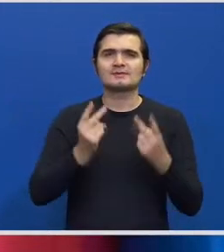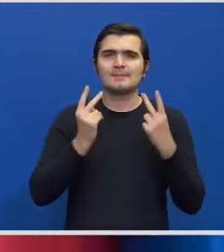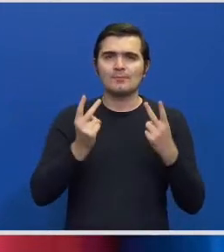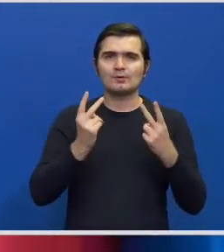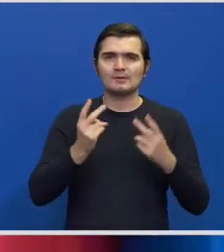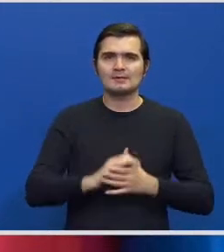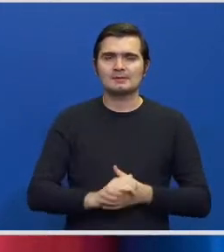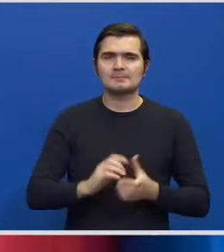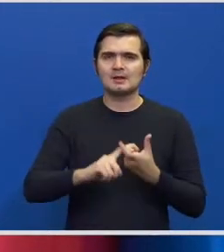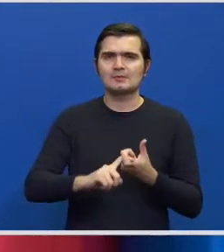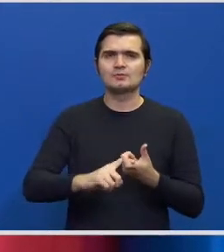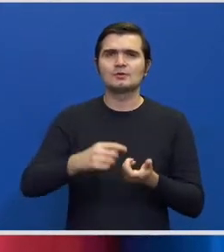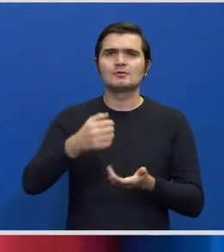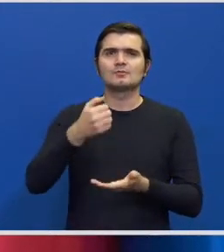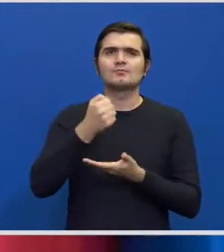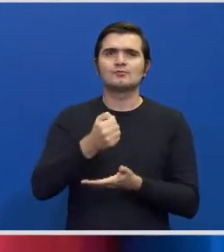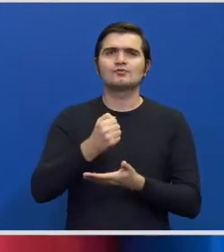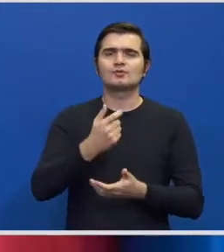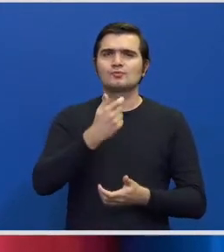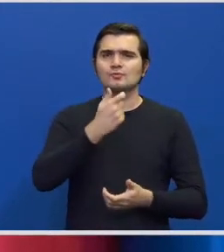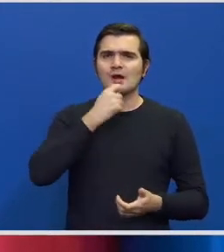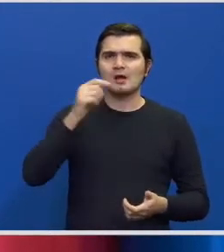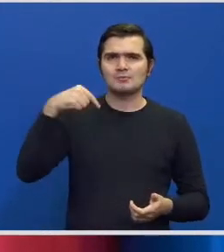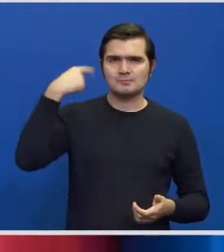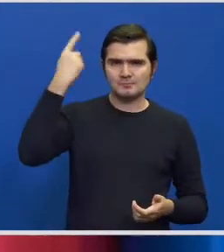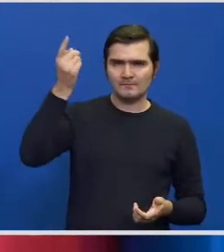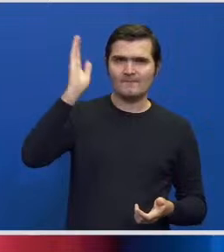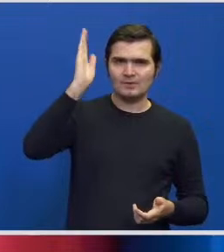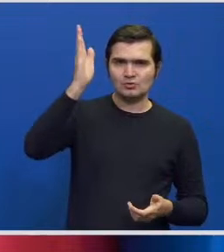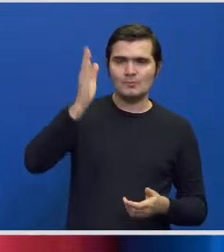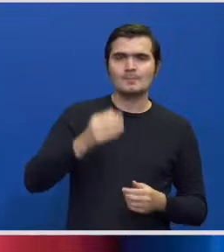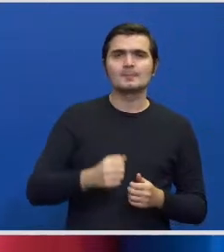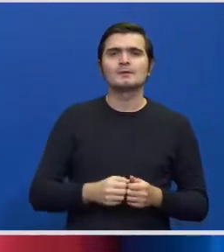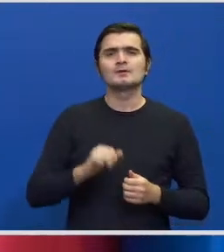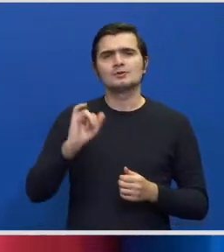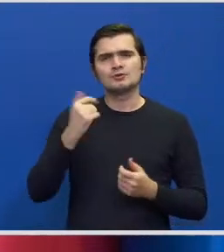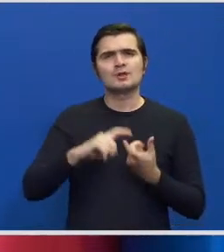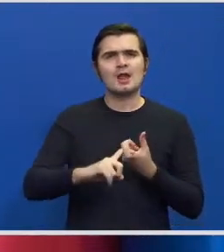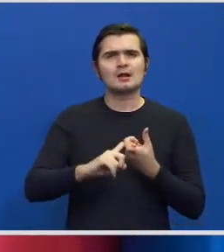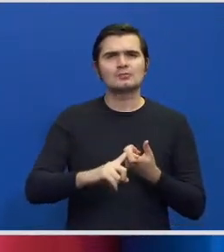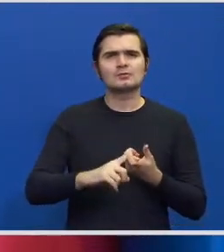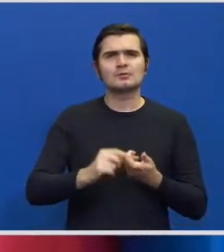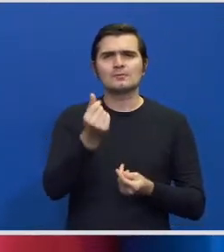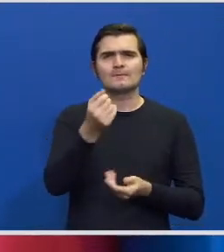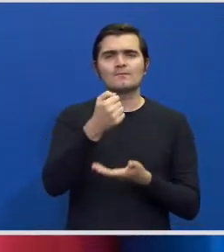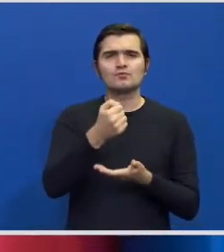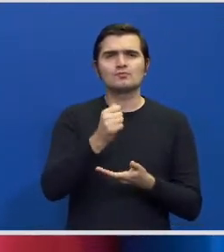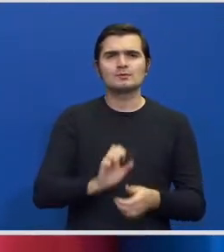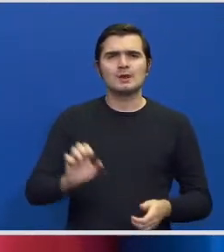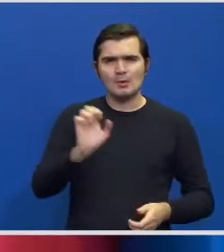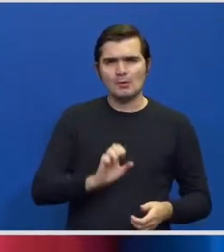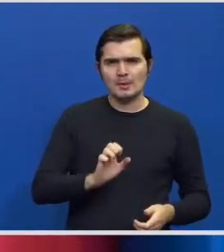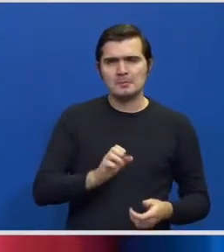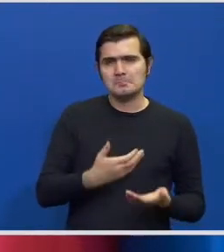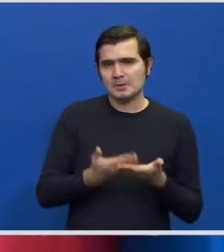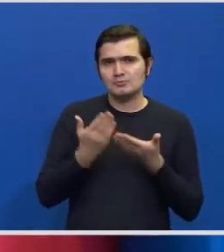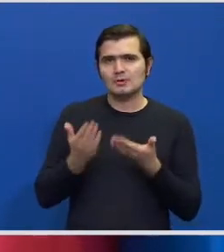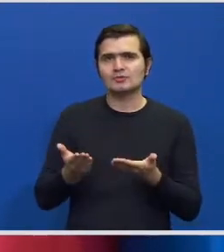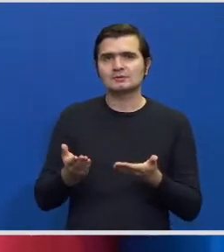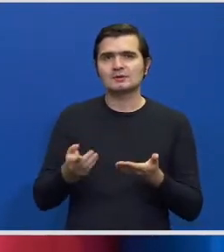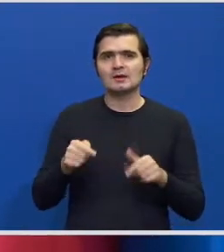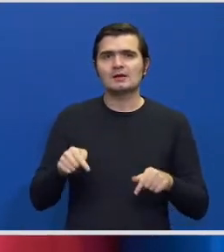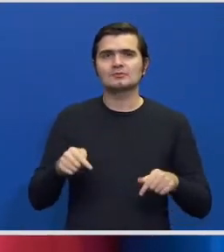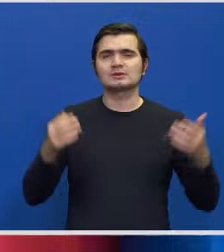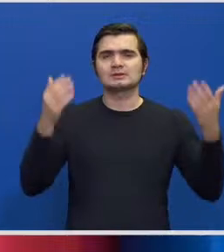aprobate o serie întreagă de decizii importante legate de bugetul anului viitor, dar și legate de fondurile